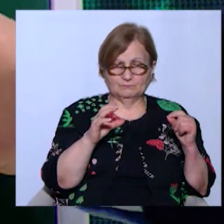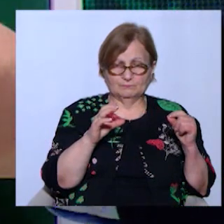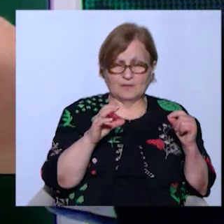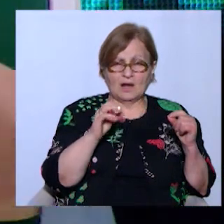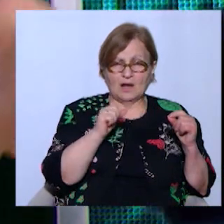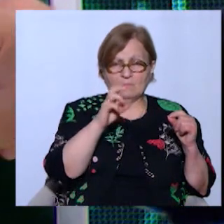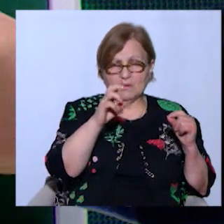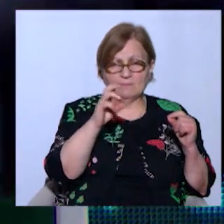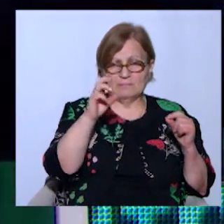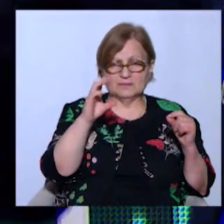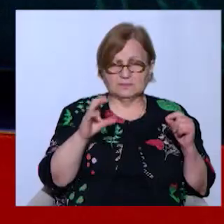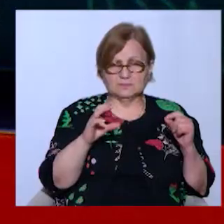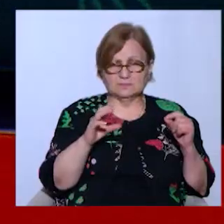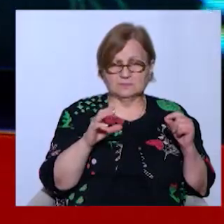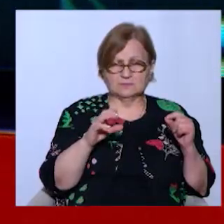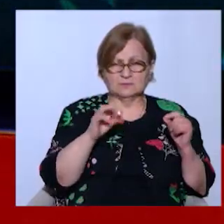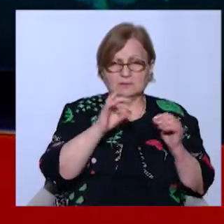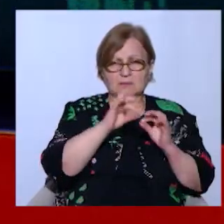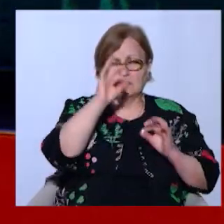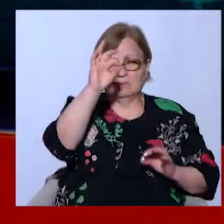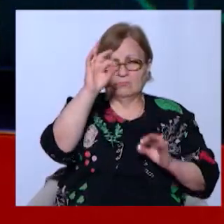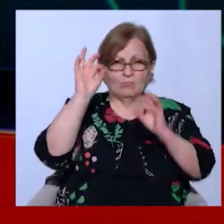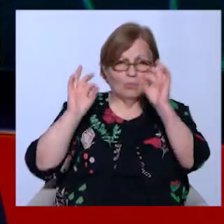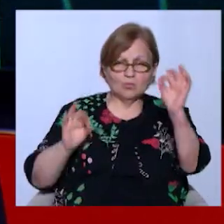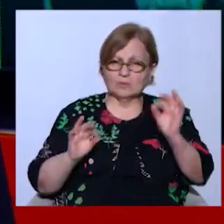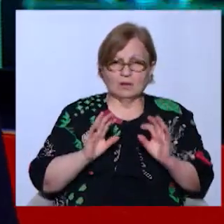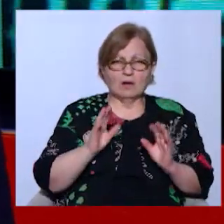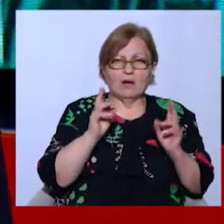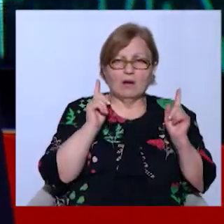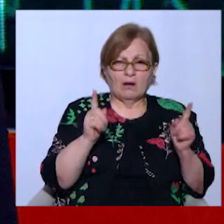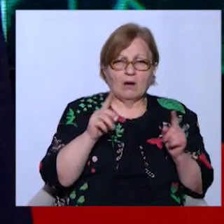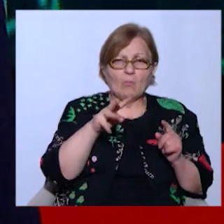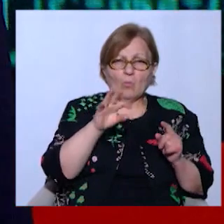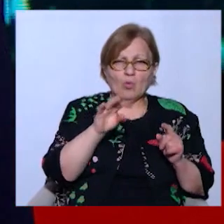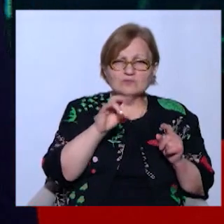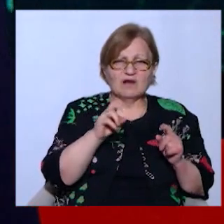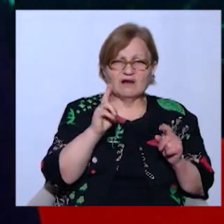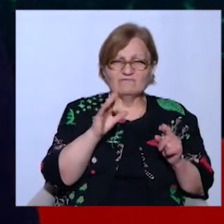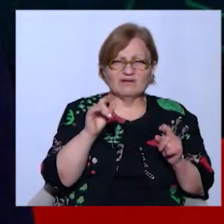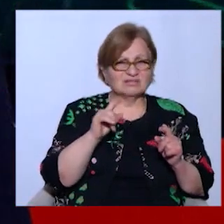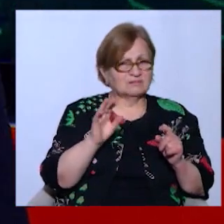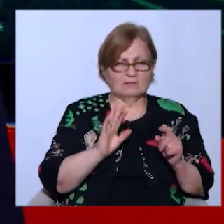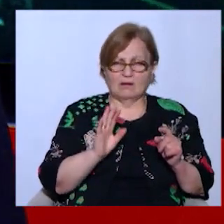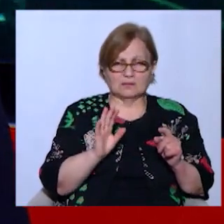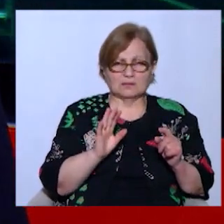და C A მონაკვეთი კი არ არის სამკუთხედი. აი ამ მონაკვეთმა რაც